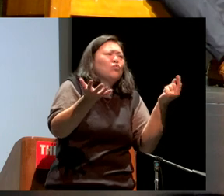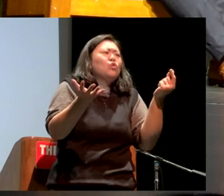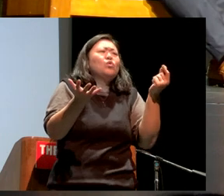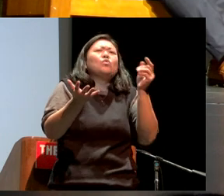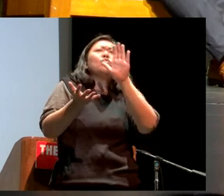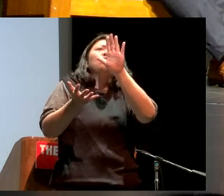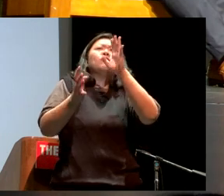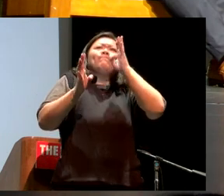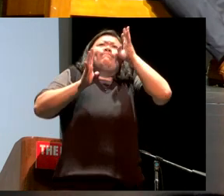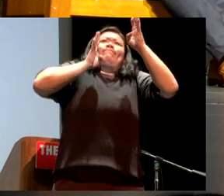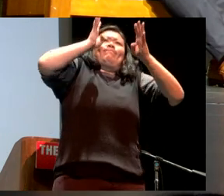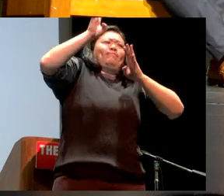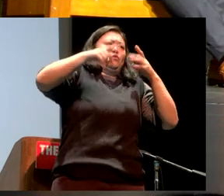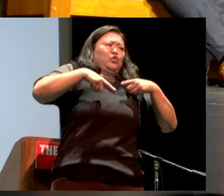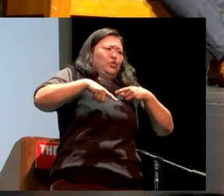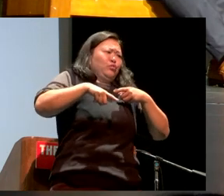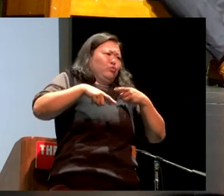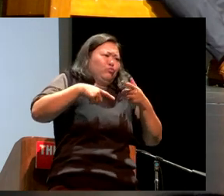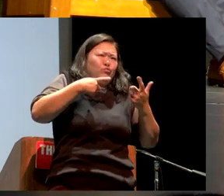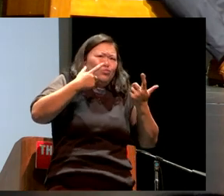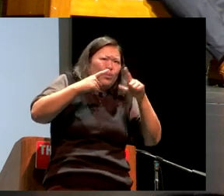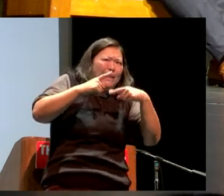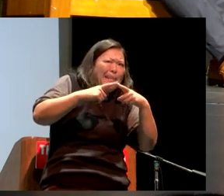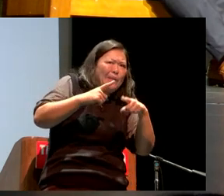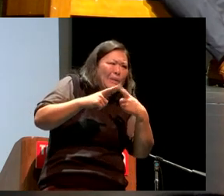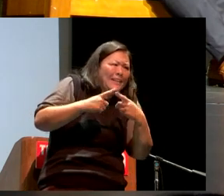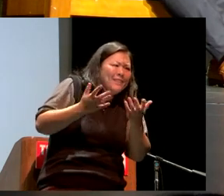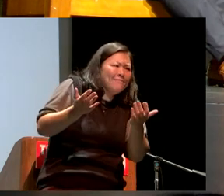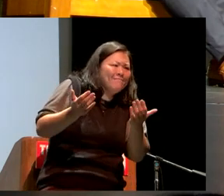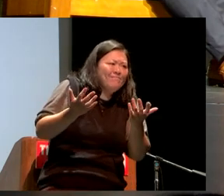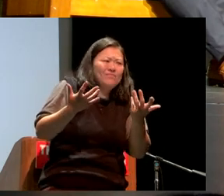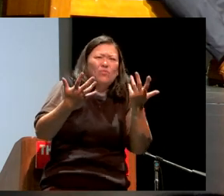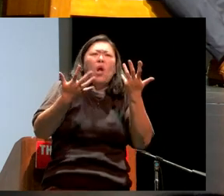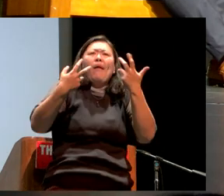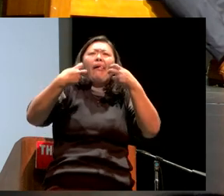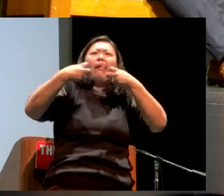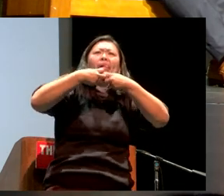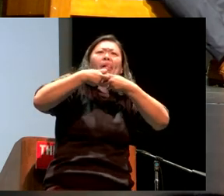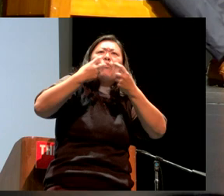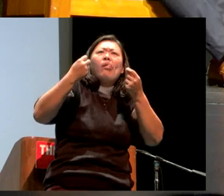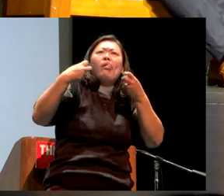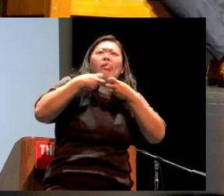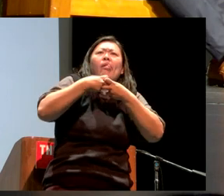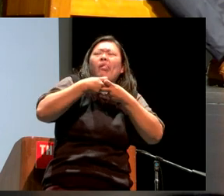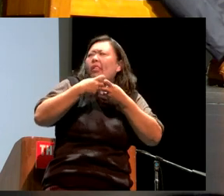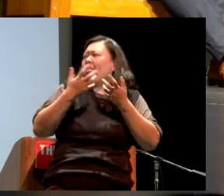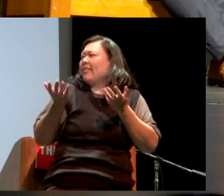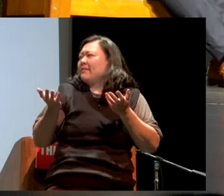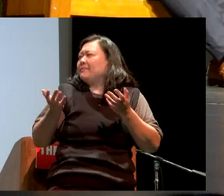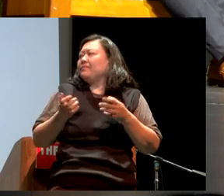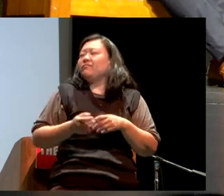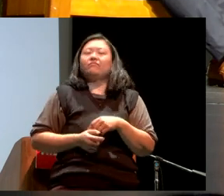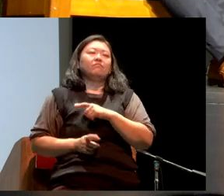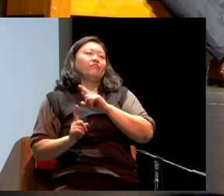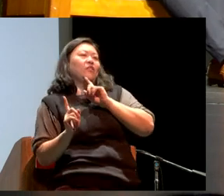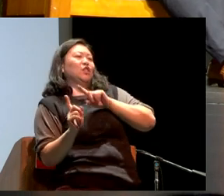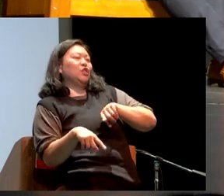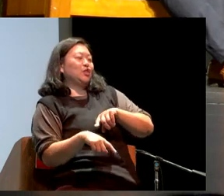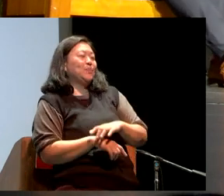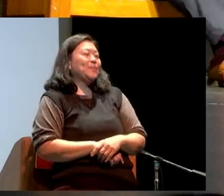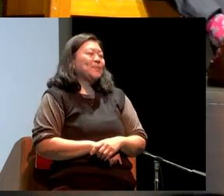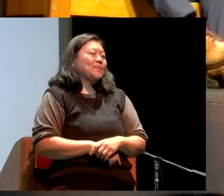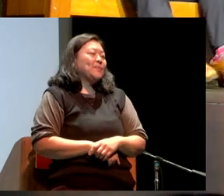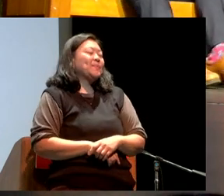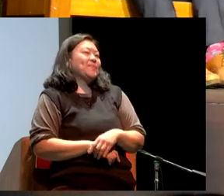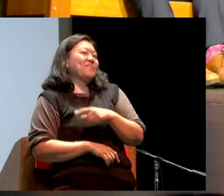メタバースというもの自体をこう定義づけていくことをやってらっしゃると思うんですけども、 I can start at me, I'm going to be much